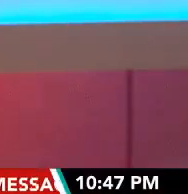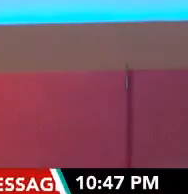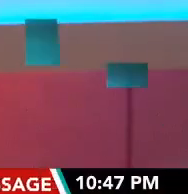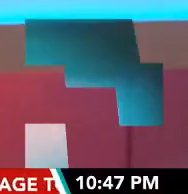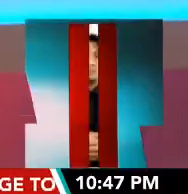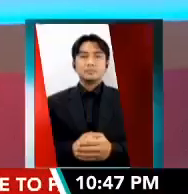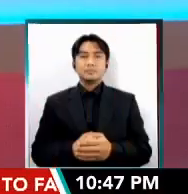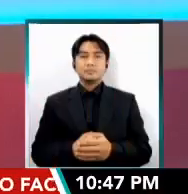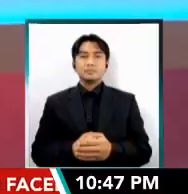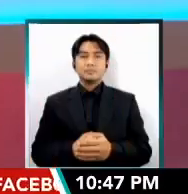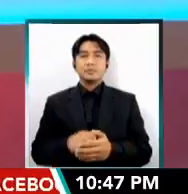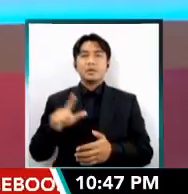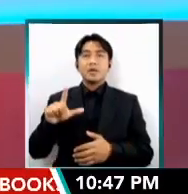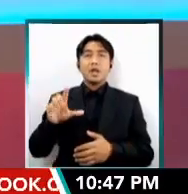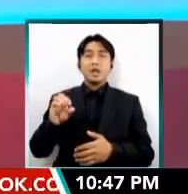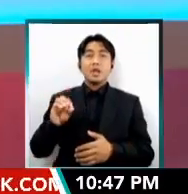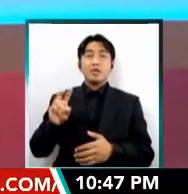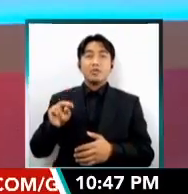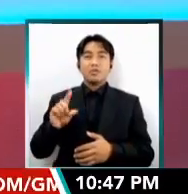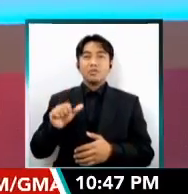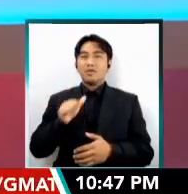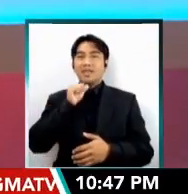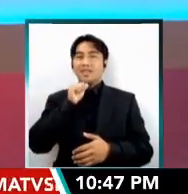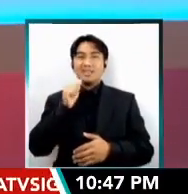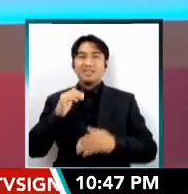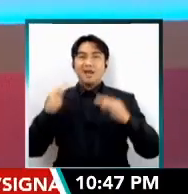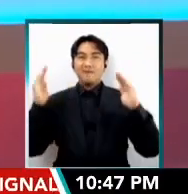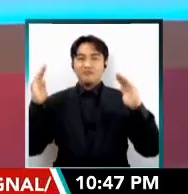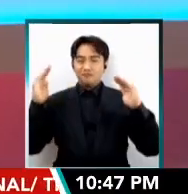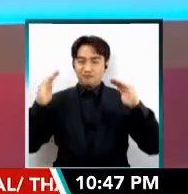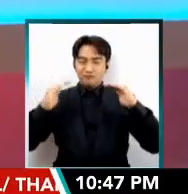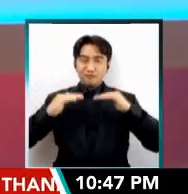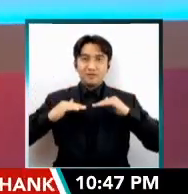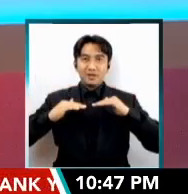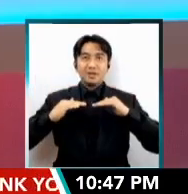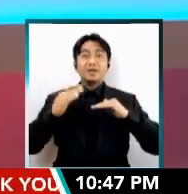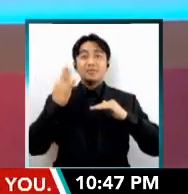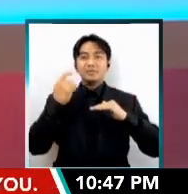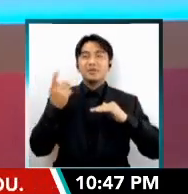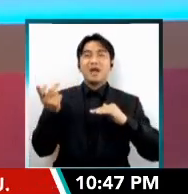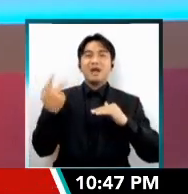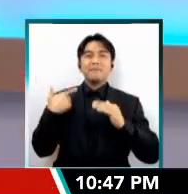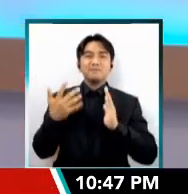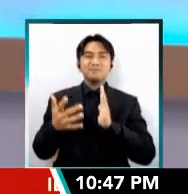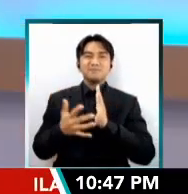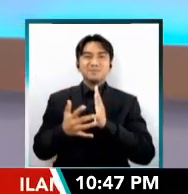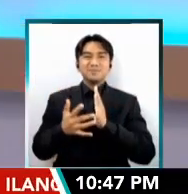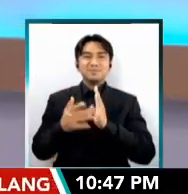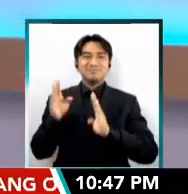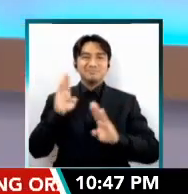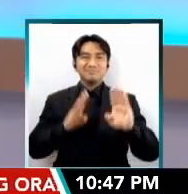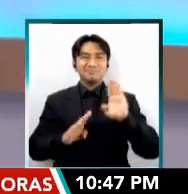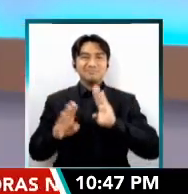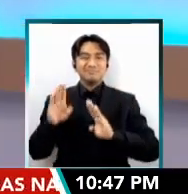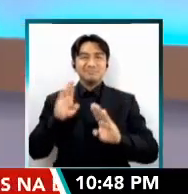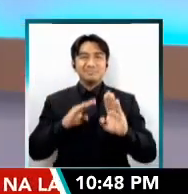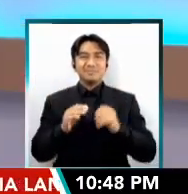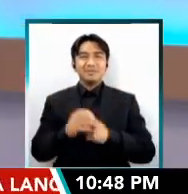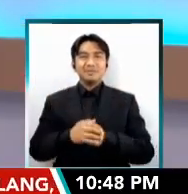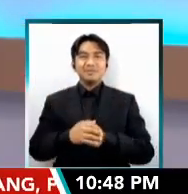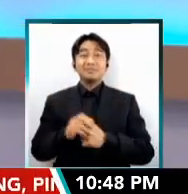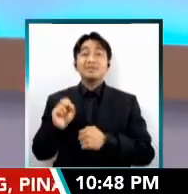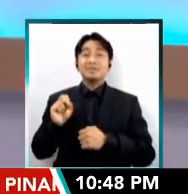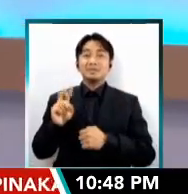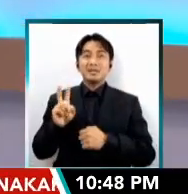London Bridge is not falling down dahil po yan sa isang technical problem. Mahigit 12 oras